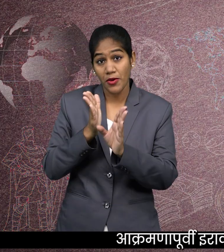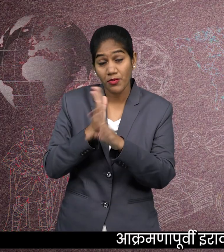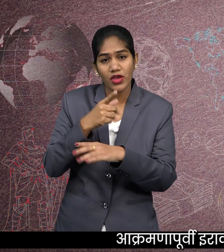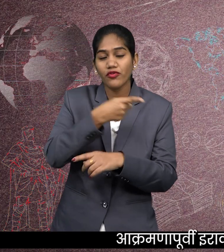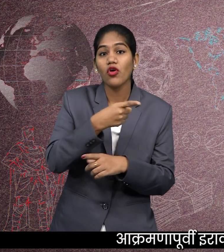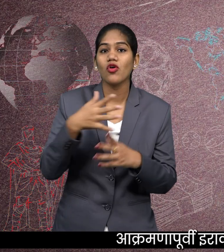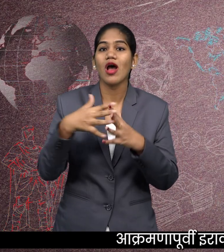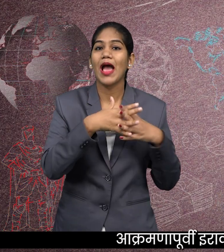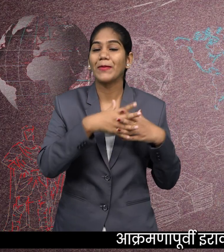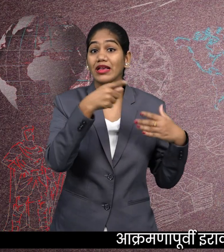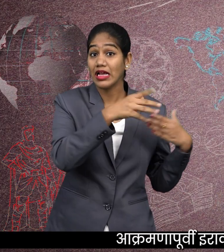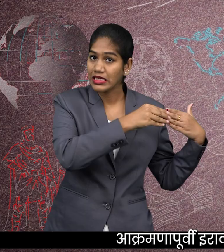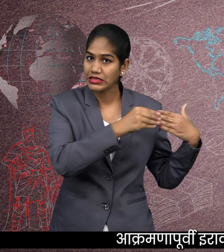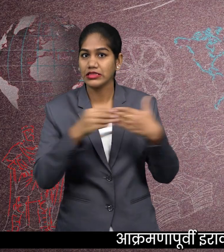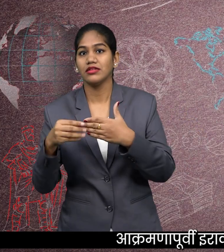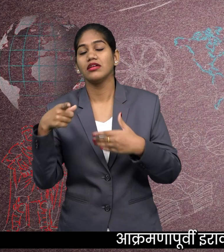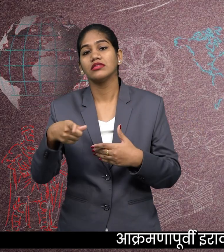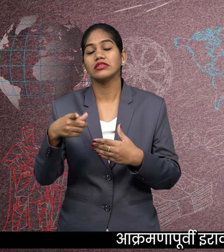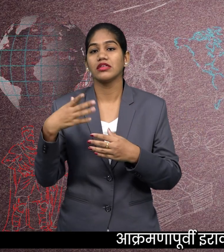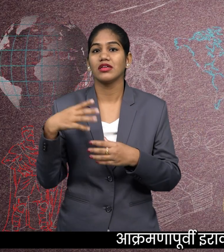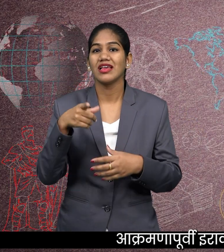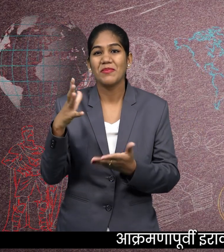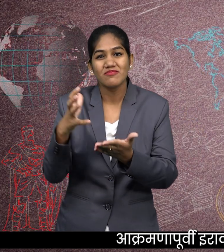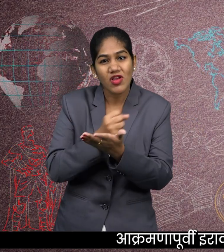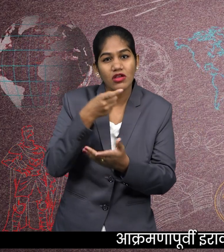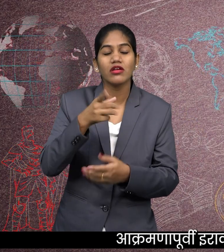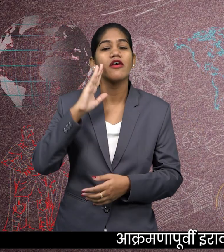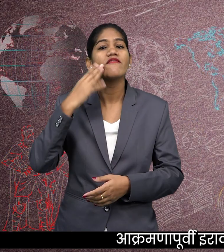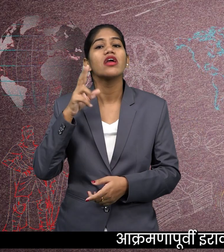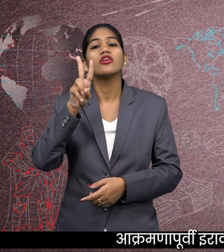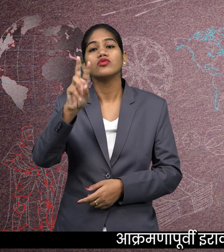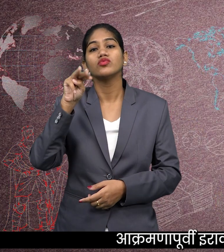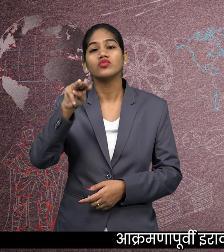आक्रमणापूर्वक इराकमधील अंतिम निर्णय घेणारी संस्था.